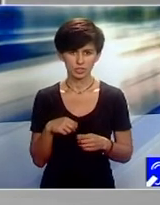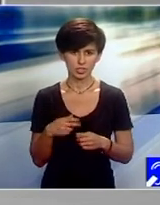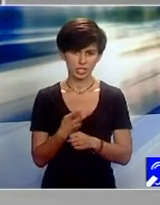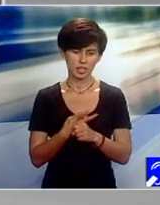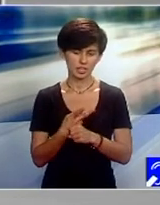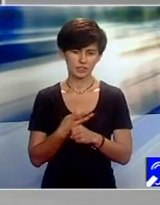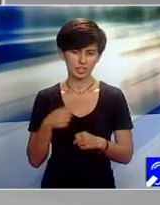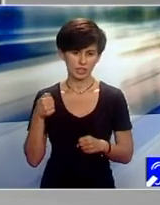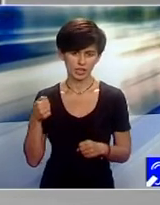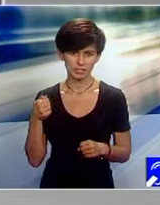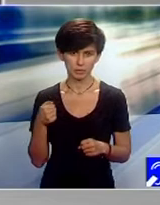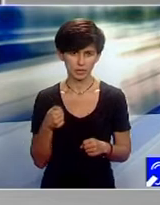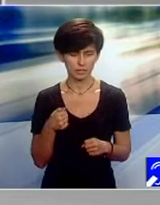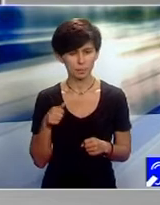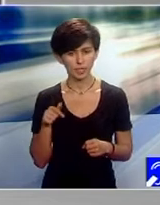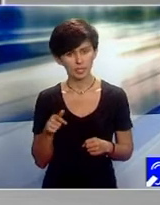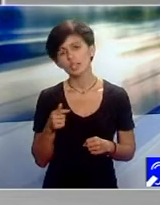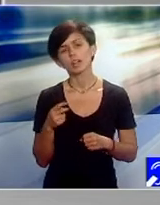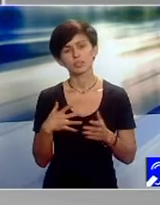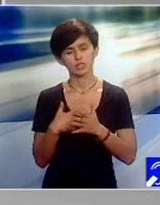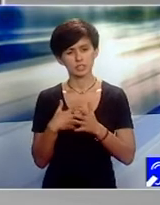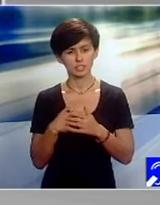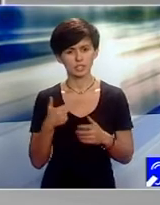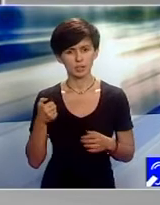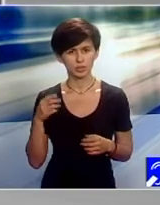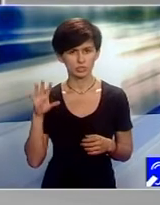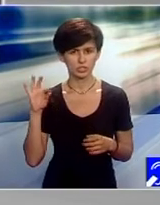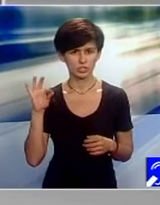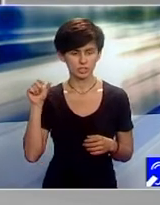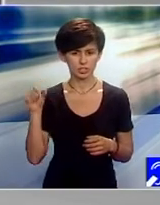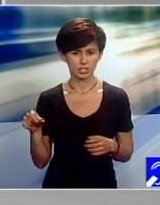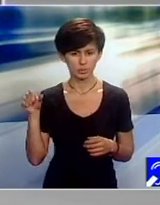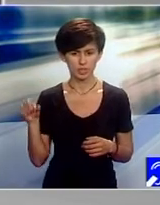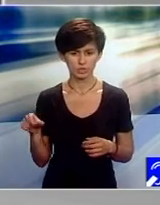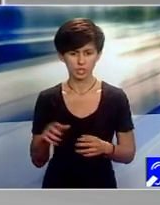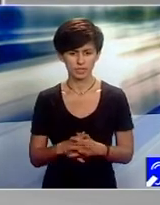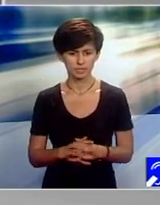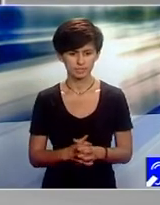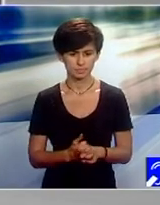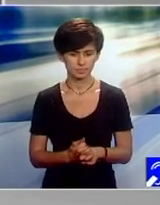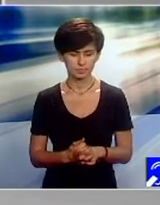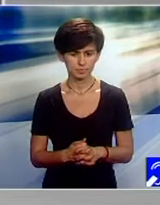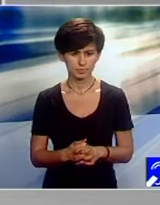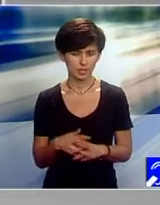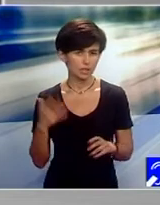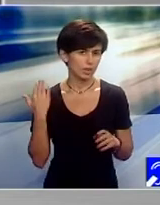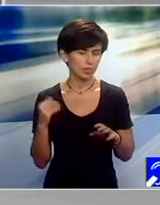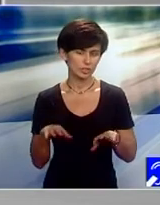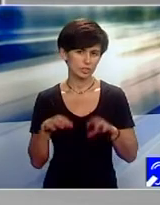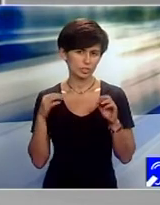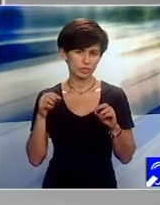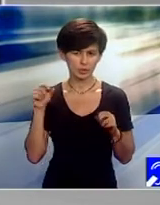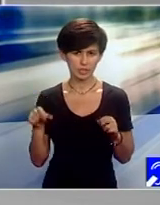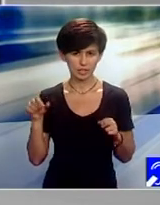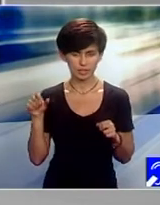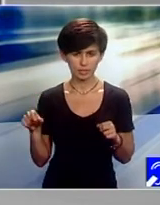testând peste 150, cam 150 de persoane au fost testate în cele două locații și au fost descoperite persoane, da,